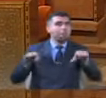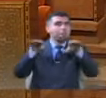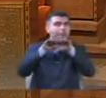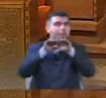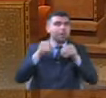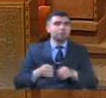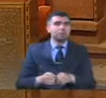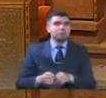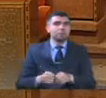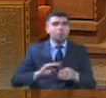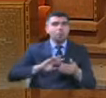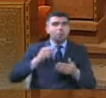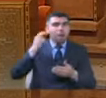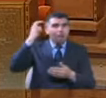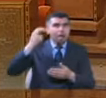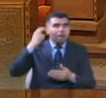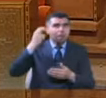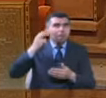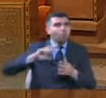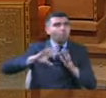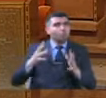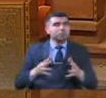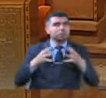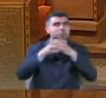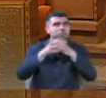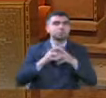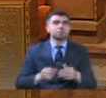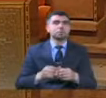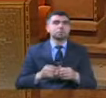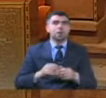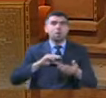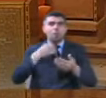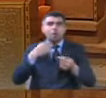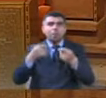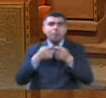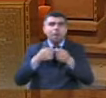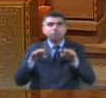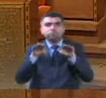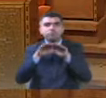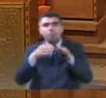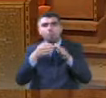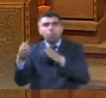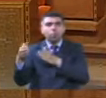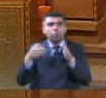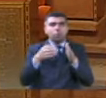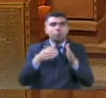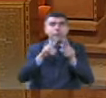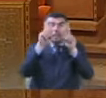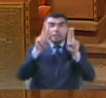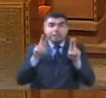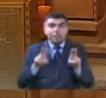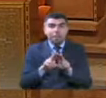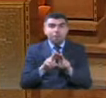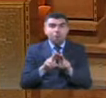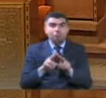وأن التفكير فيهم يجب أن يكون جميعاً، وأن لا يكون هنالك تمييز لحامل الشهادات عن غيرهم. بالنسبة